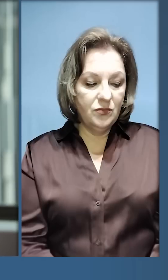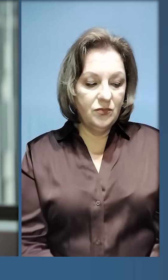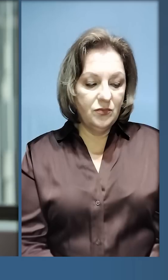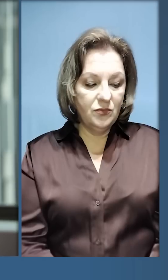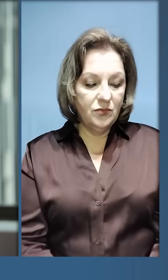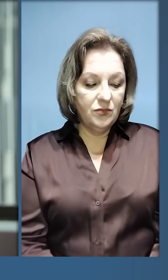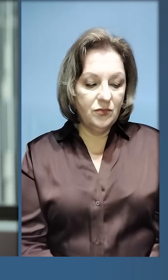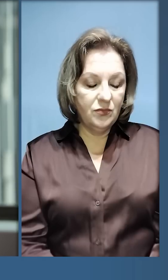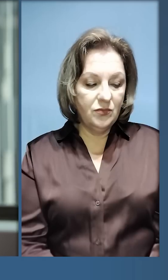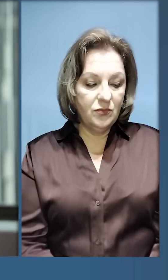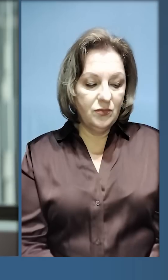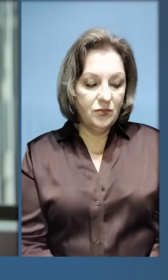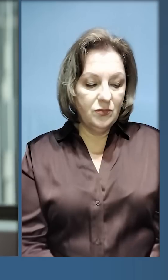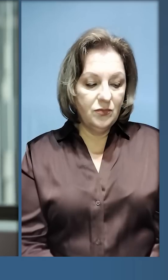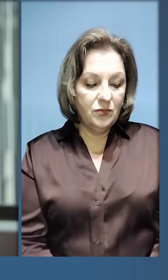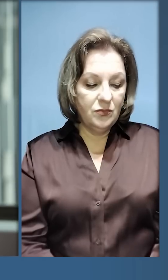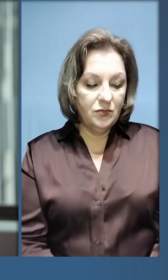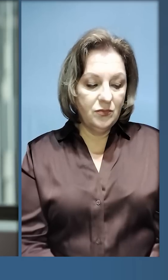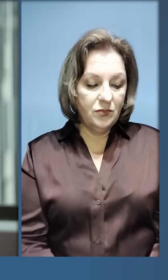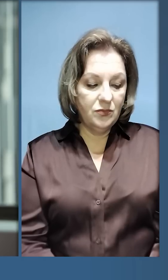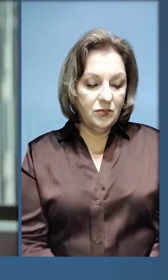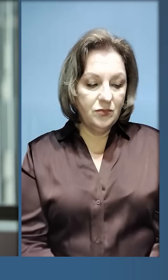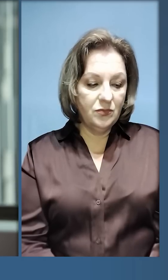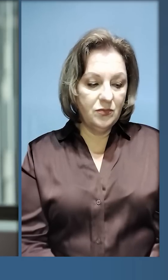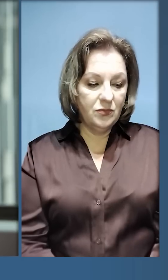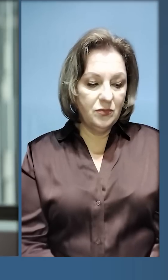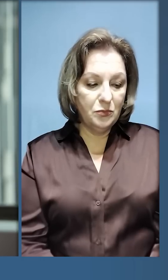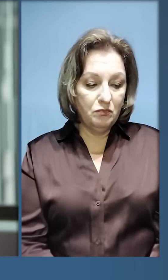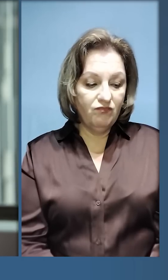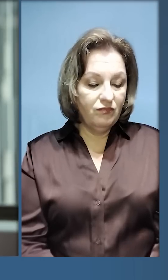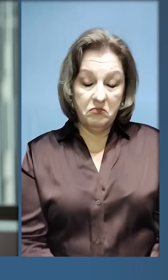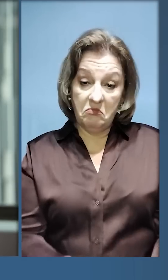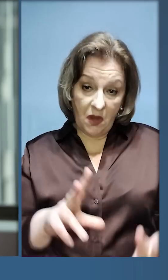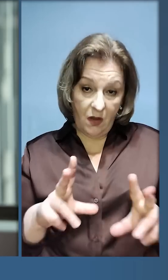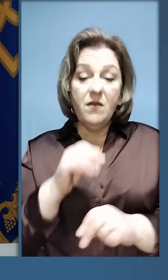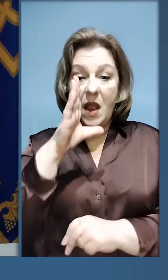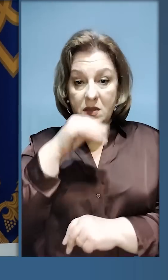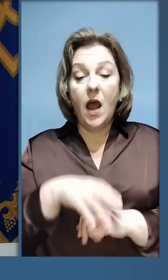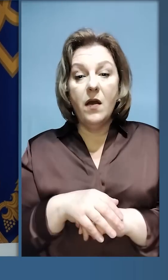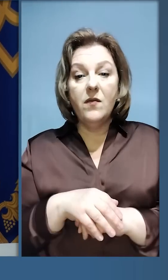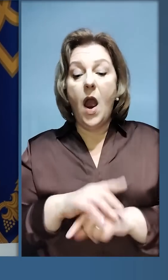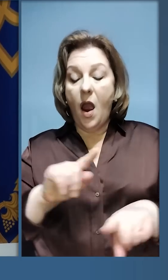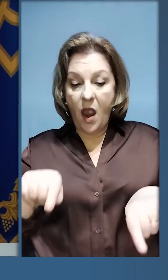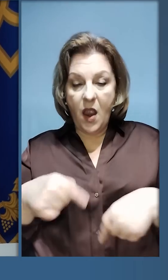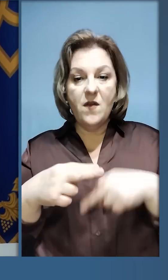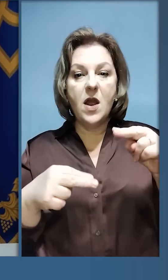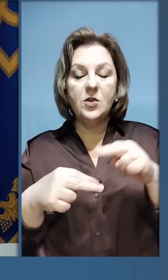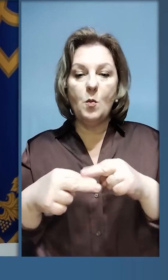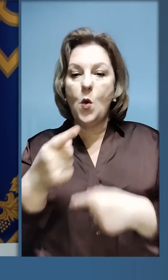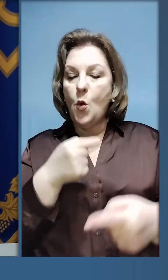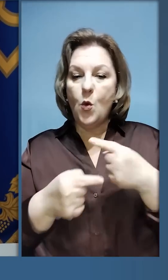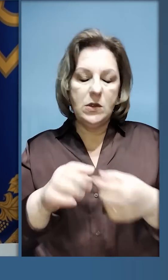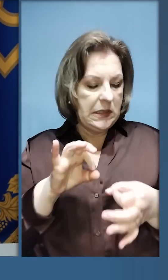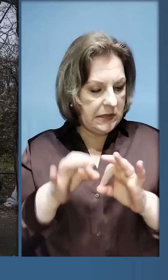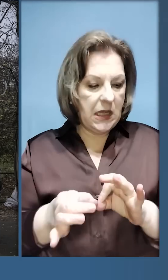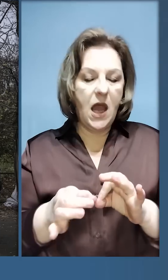being demolished. And how are you able to rebound and combat that? Вдається,